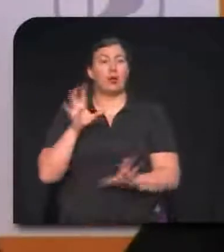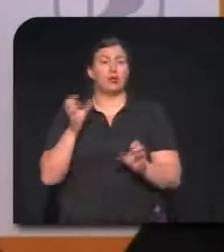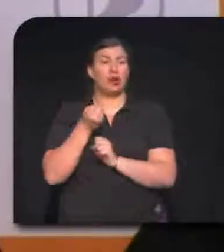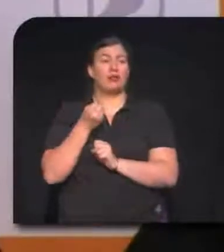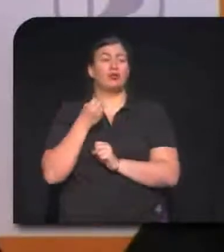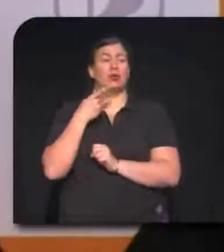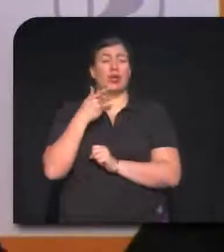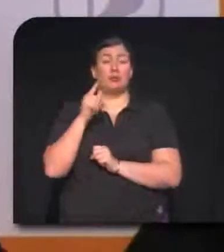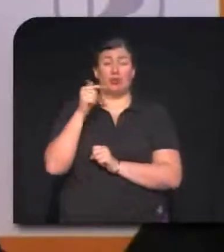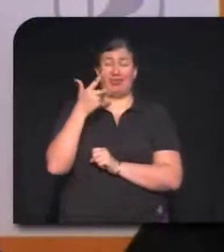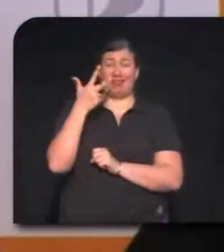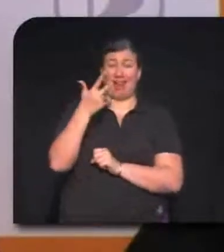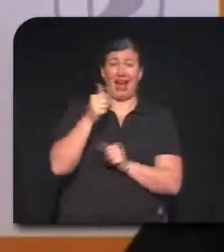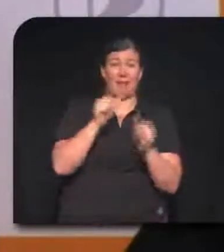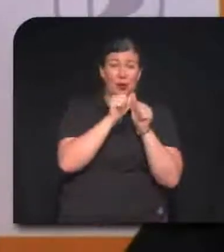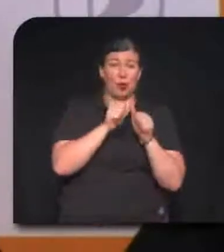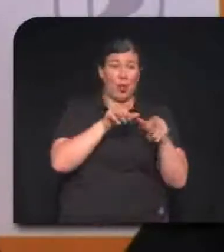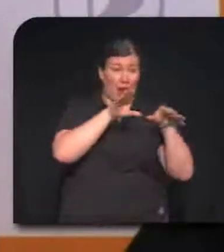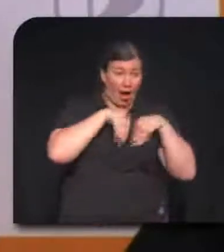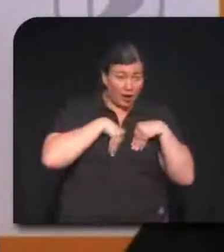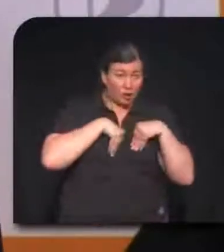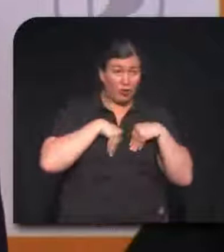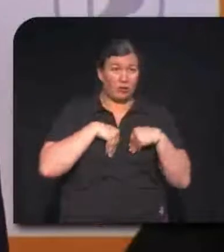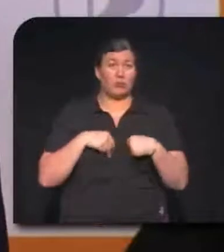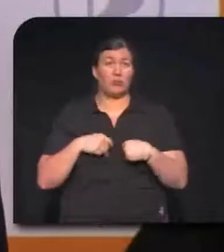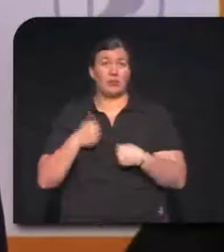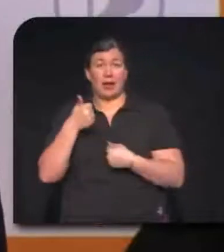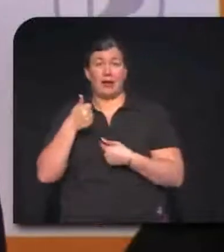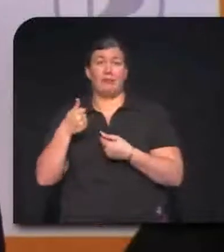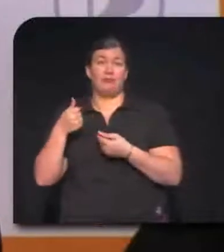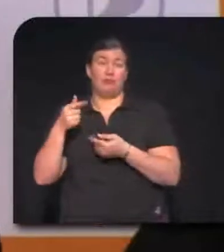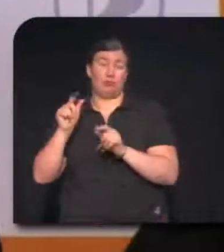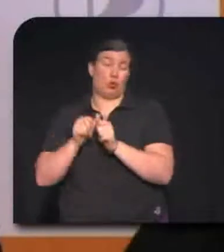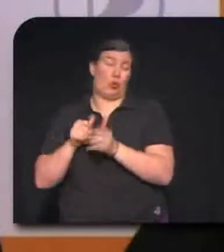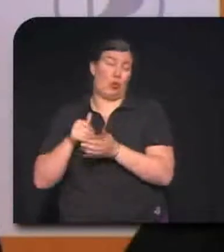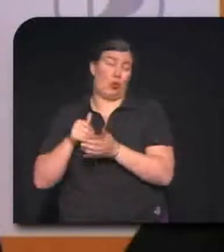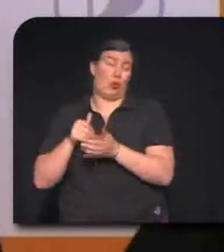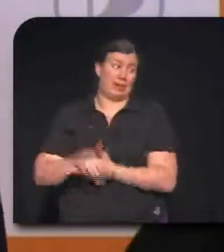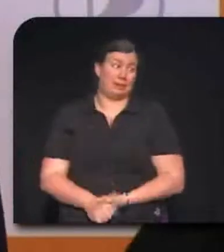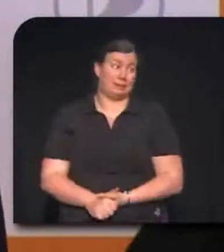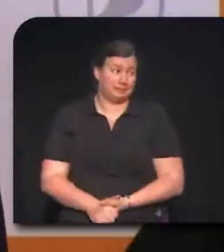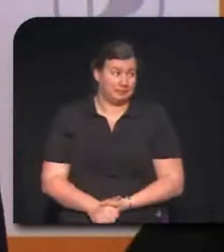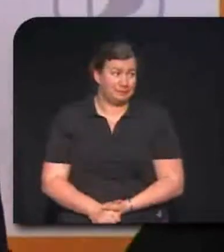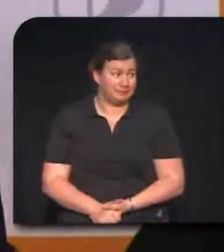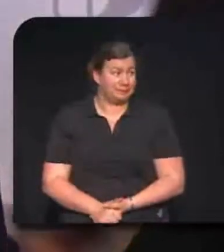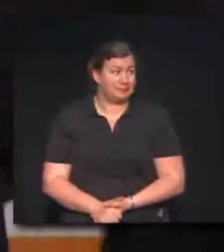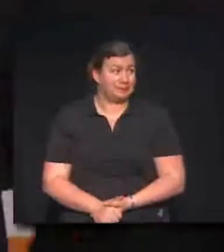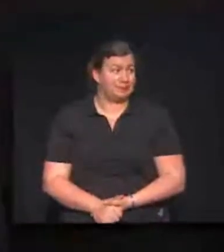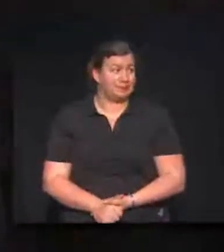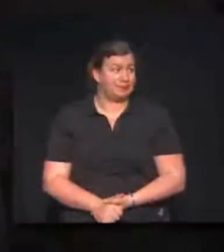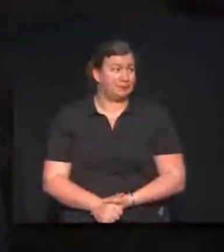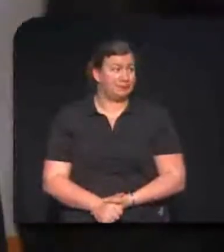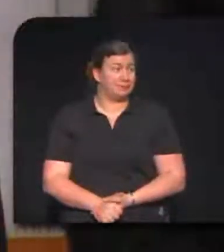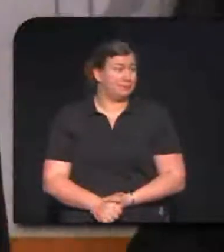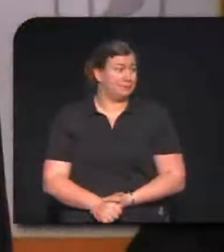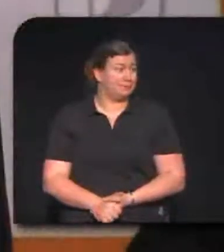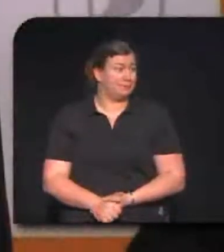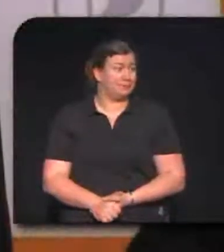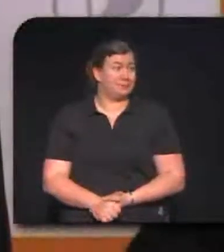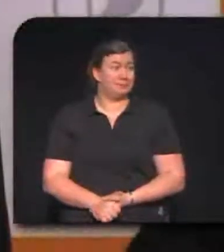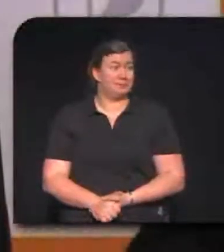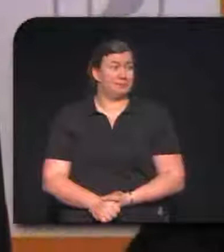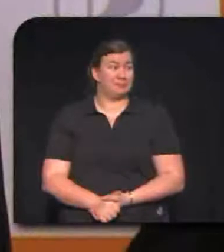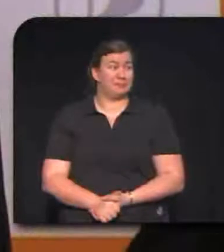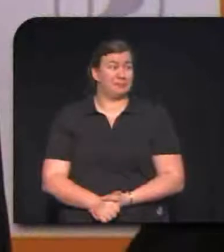vielen Dank damit sind drei der vier Module angenommen wir kommen jetzt zur Behandlung des Antrags wp133i Sixpack ich